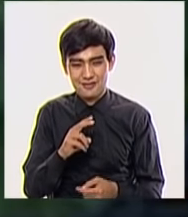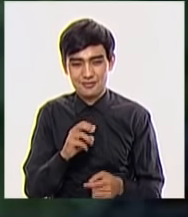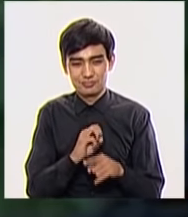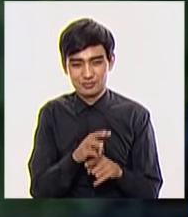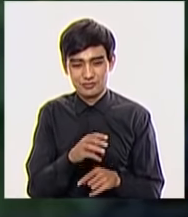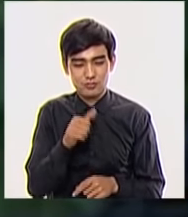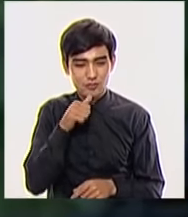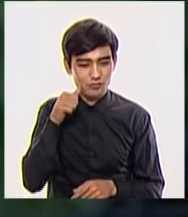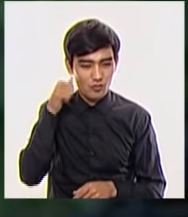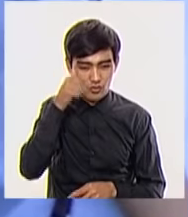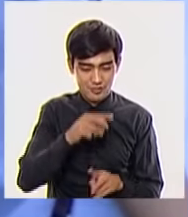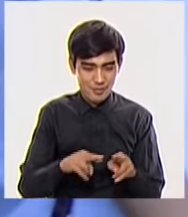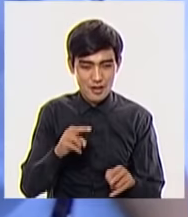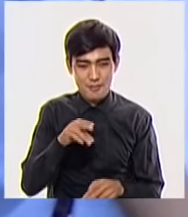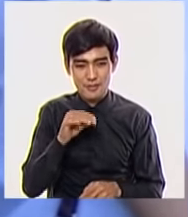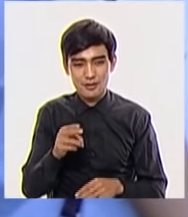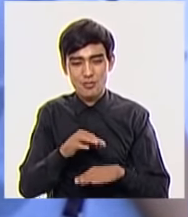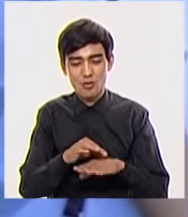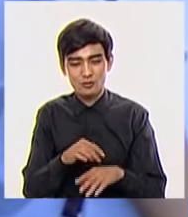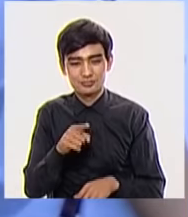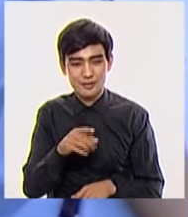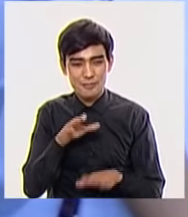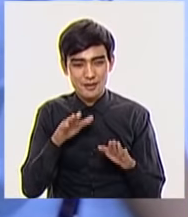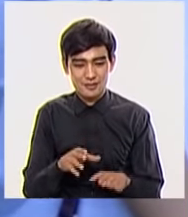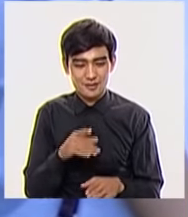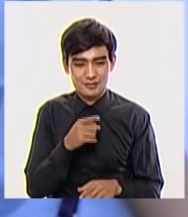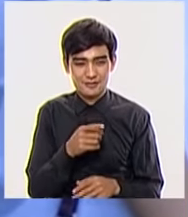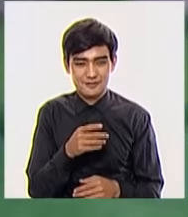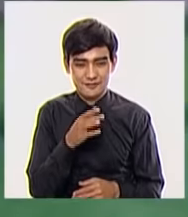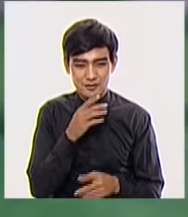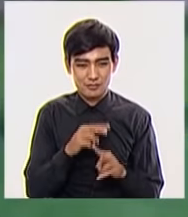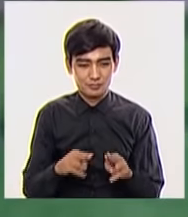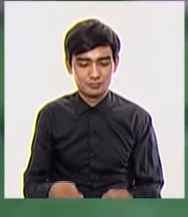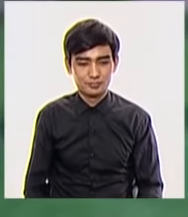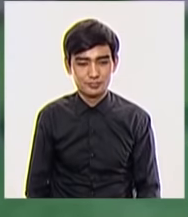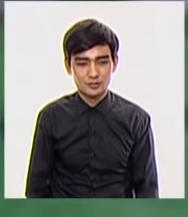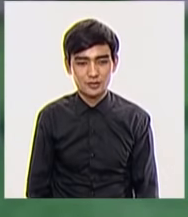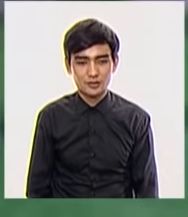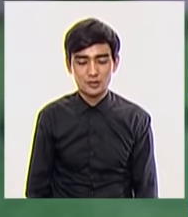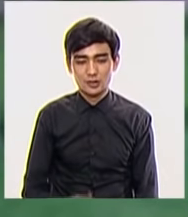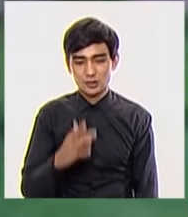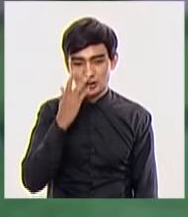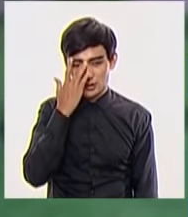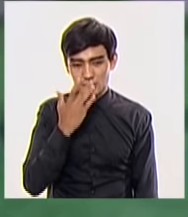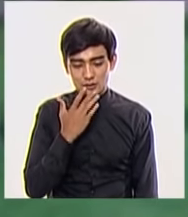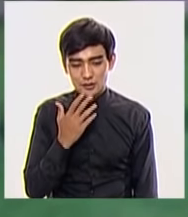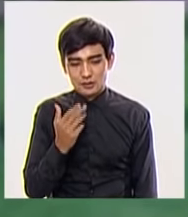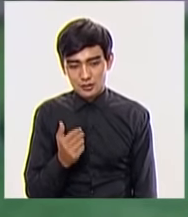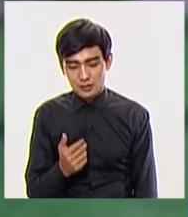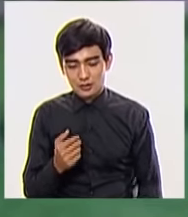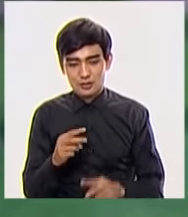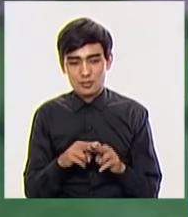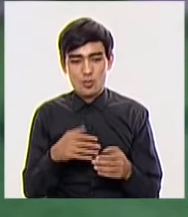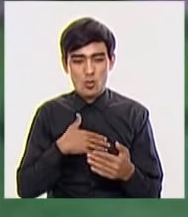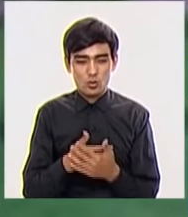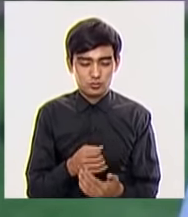прошлом году. Пик заболеваемости тогда пришелся на этот же период. Лето, в принципе, да, пора как отпусков, так